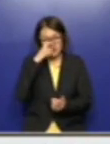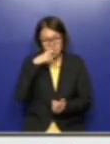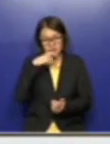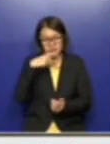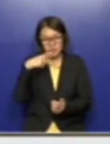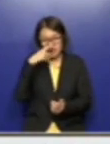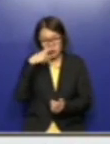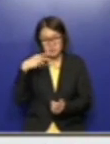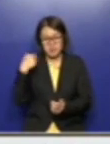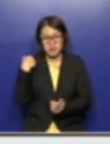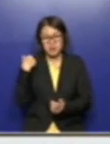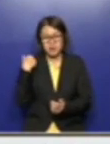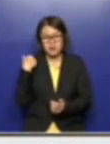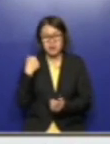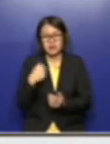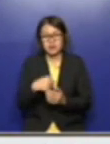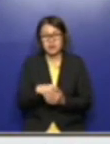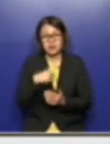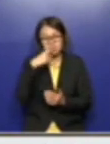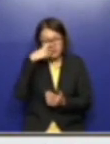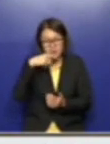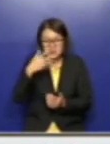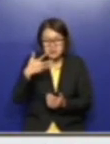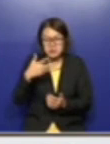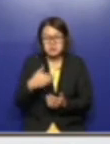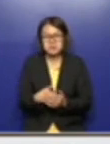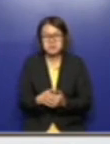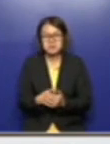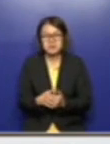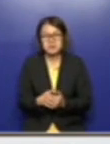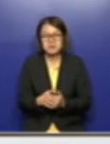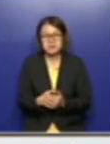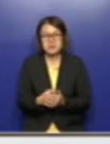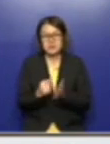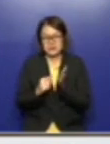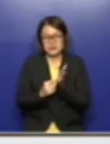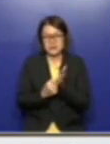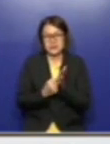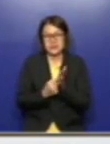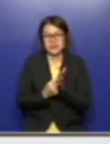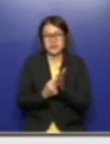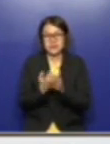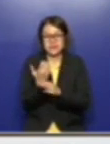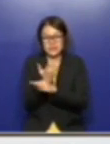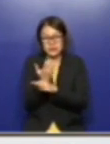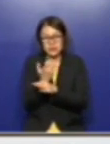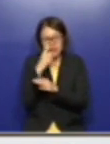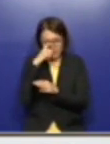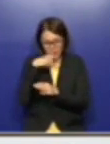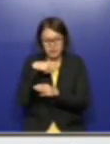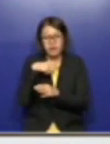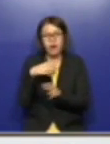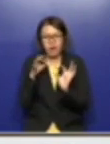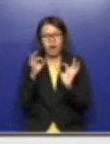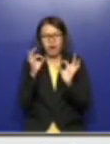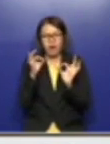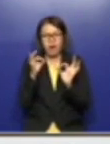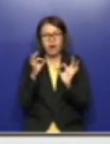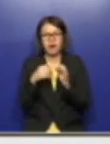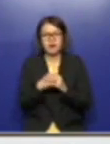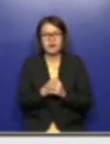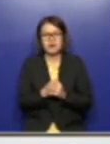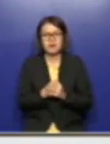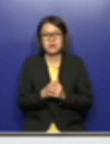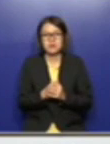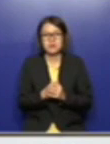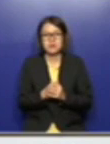มันดูเป็นฝรั่งไปหมดความเป็นไทยก็ไม่มีสมัยแรกๆนี่ก็ใช้คำว่าทีวีไทยเนี่ยผมยังเห็นด้วยอยู่นะแต่พอวันนี้ท่านประธานครับ